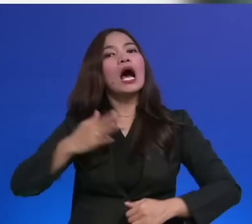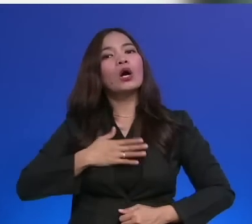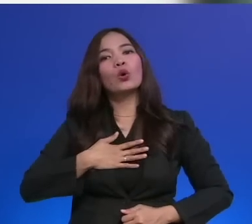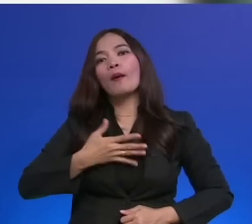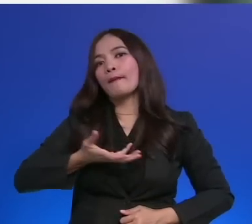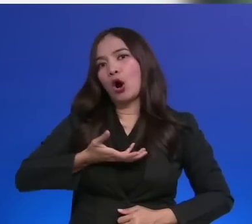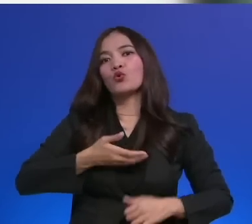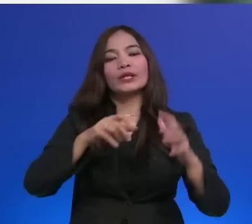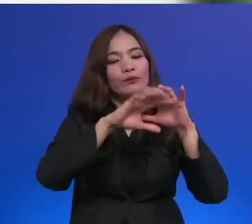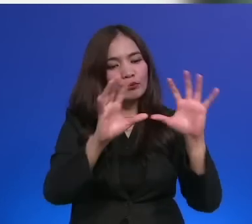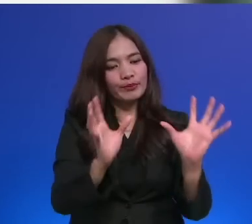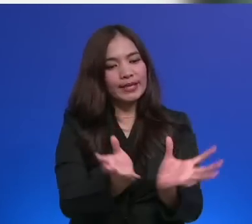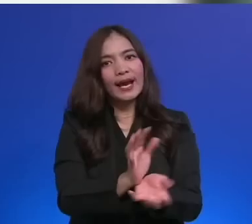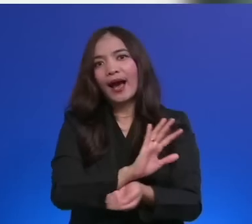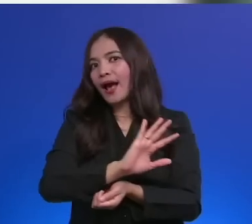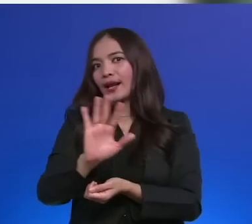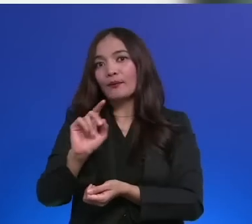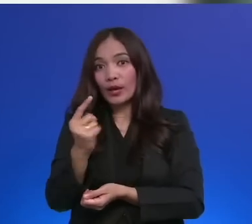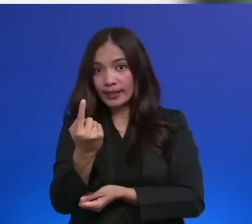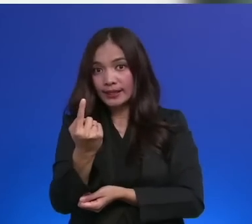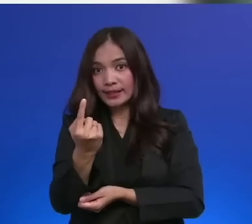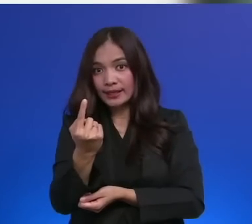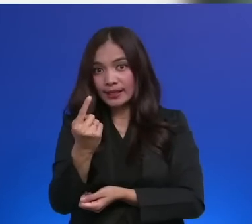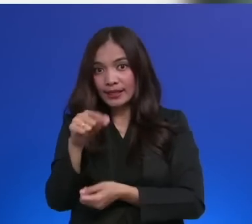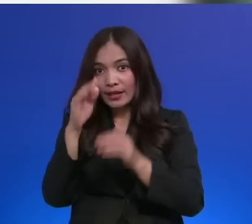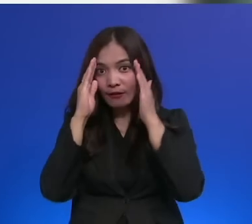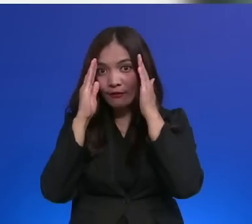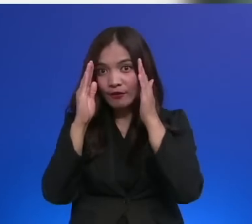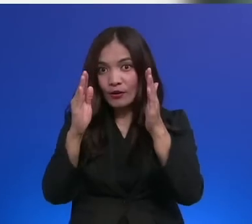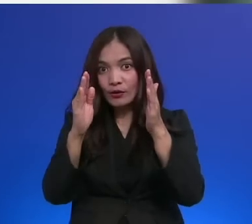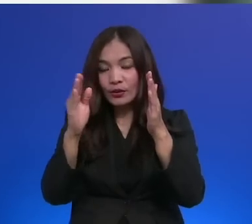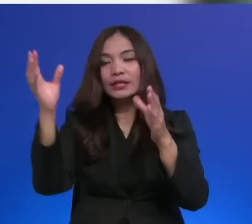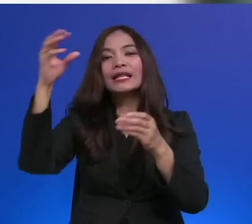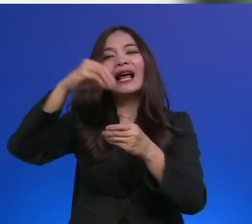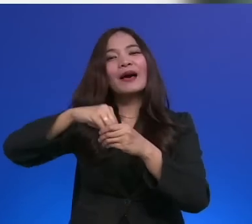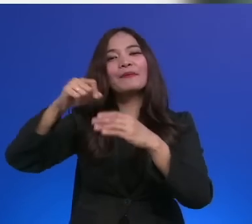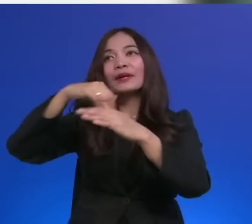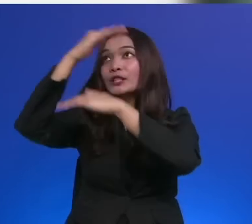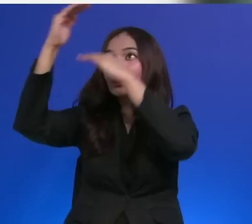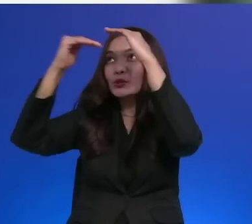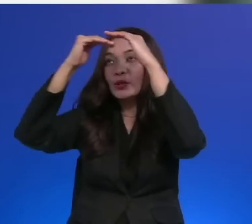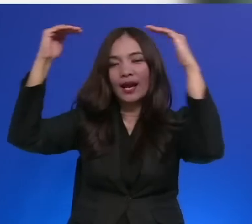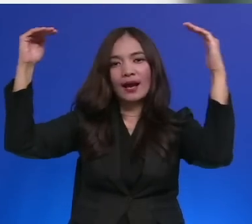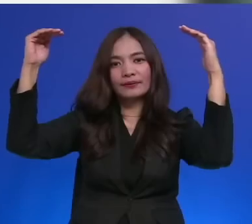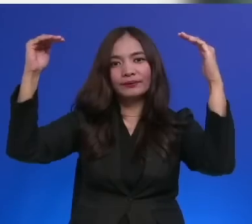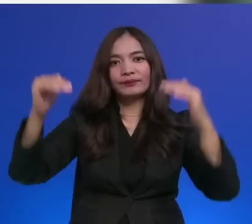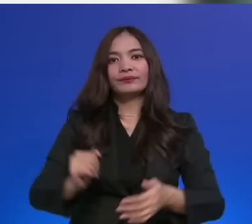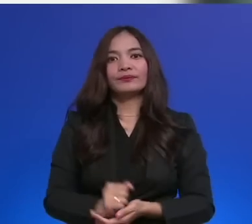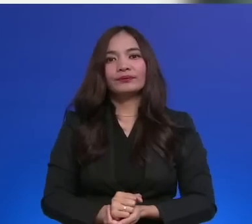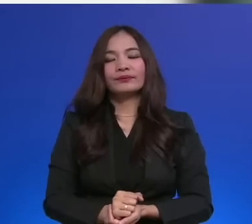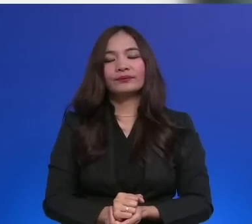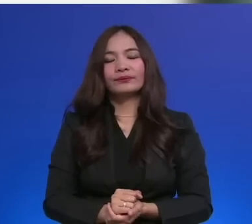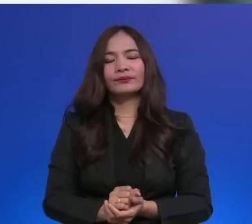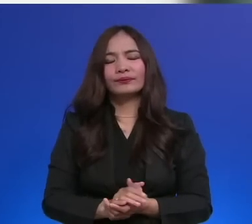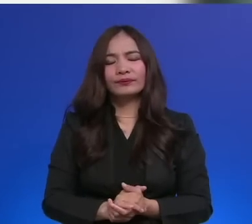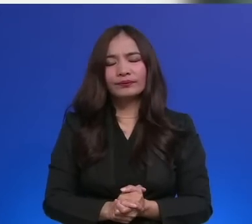di bumi. Nah, mulai fokusnya ke dalam kerajaan surga. Kolama